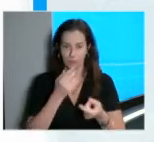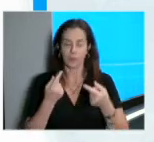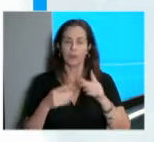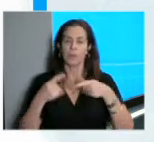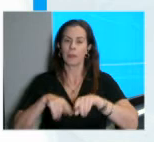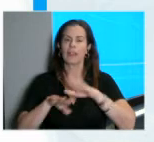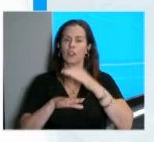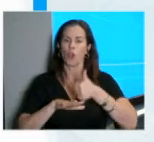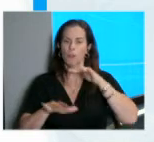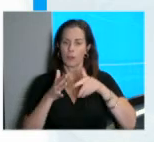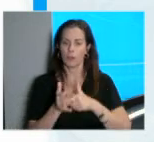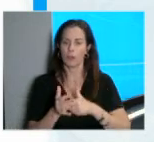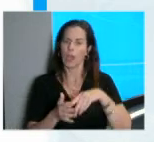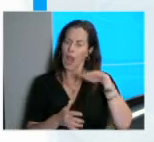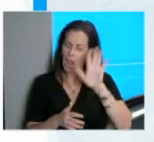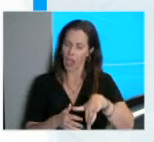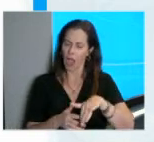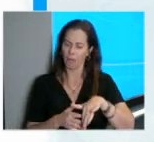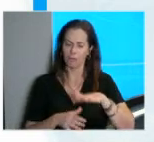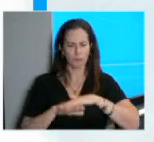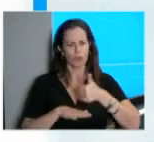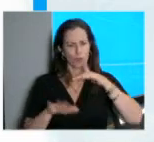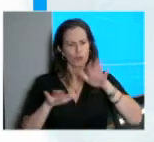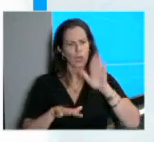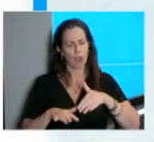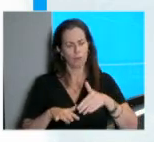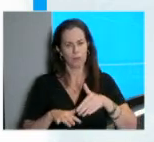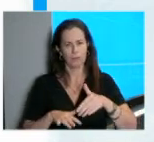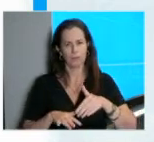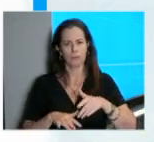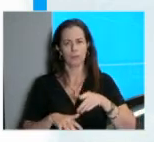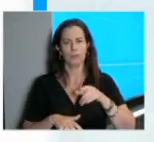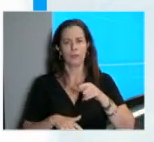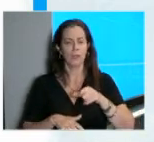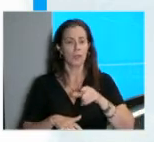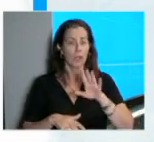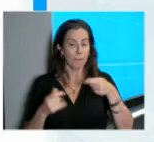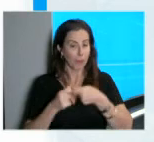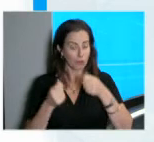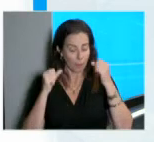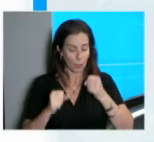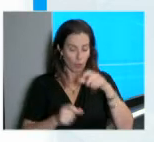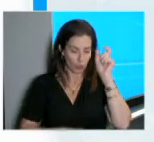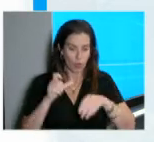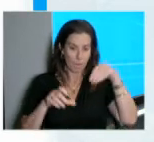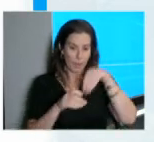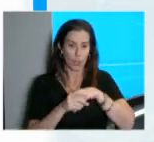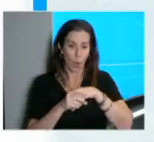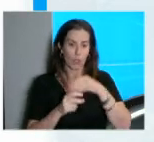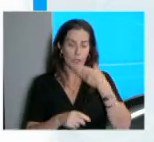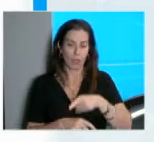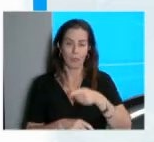לתפקידו כראש ממשלה. והוא אומר שתפקידו כראש ממשלה נתניהו עושה טוב. ואז, אלא גם הביטחון היומיומי של אזרחי